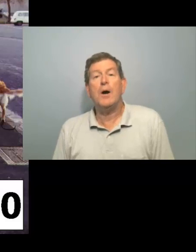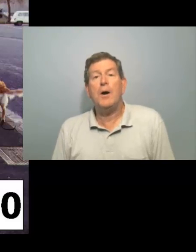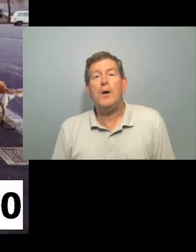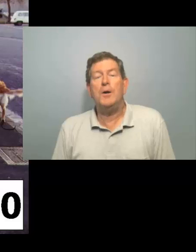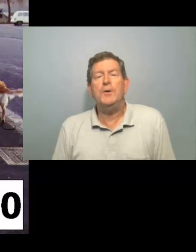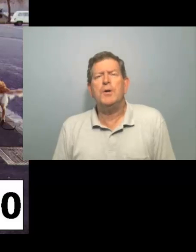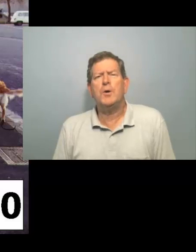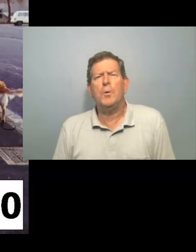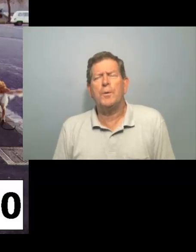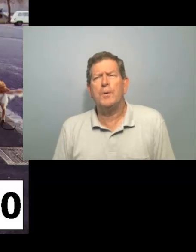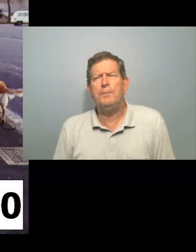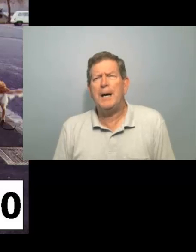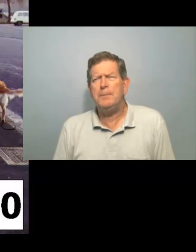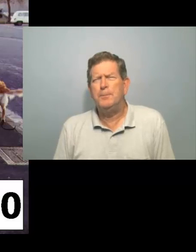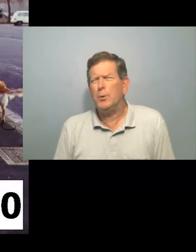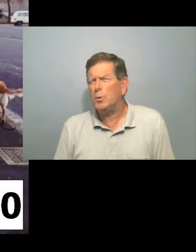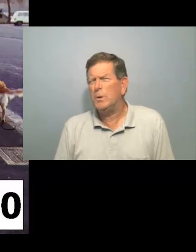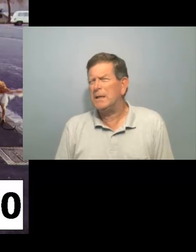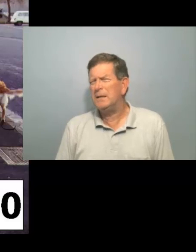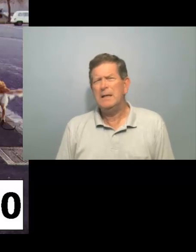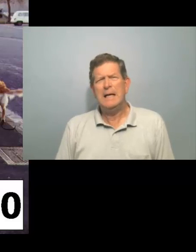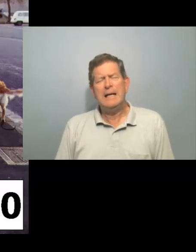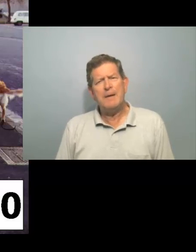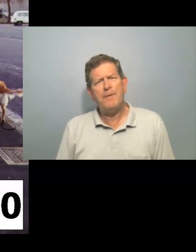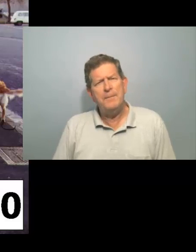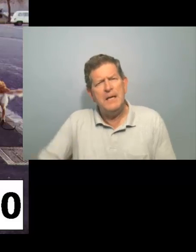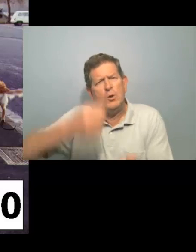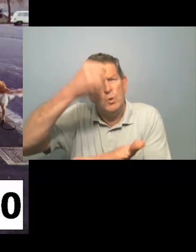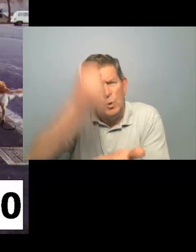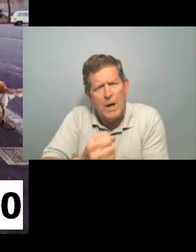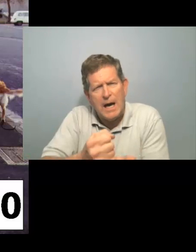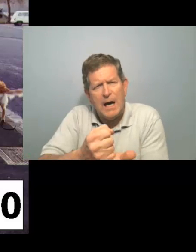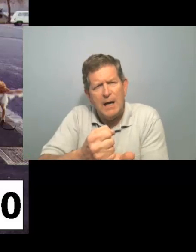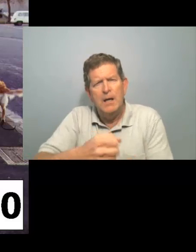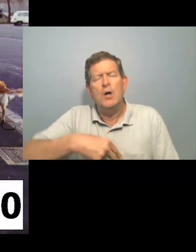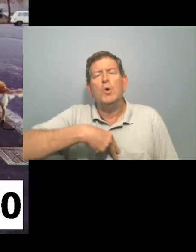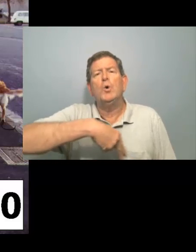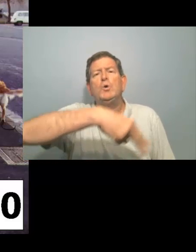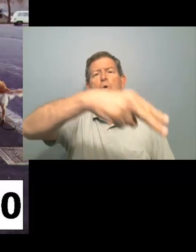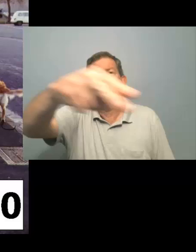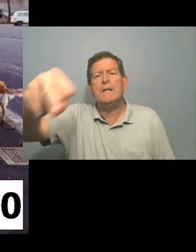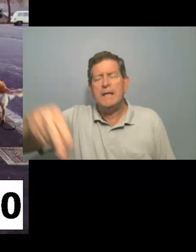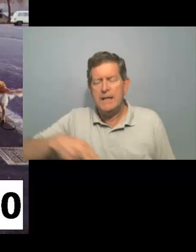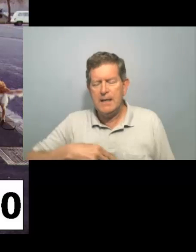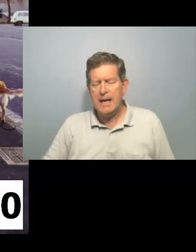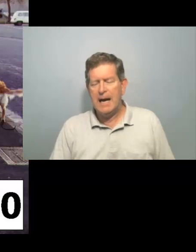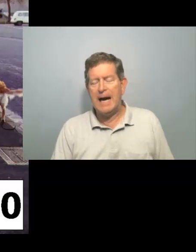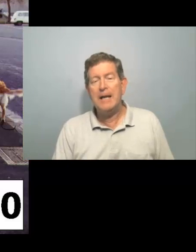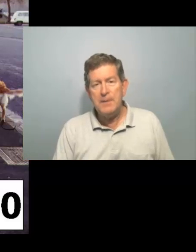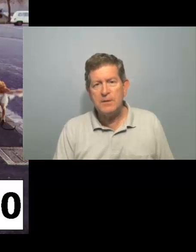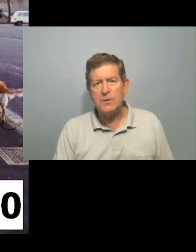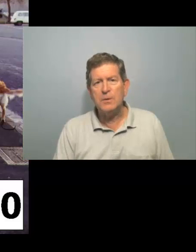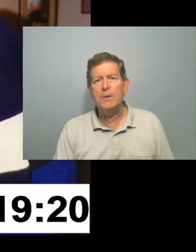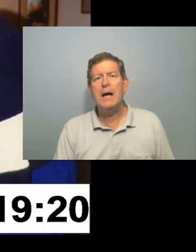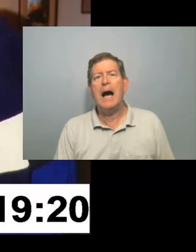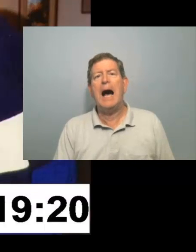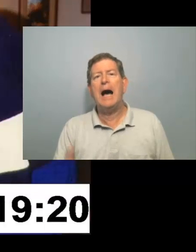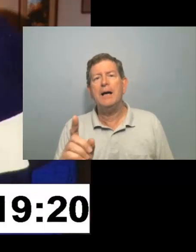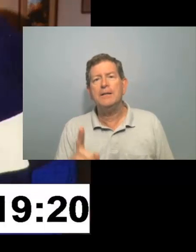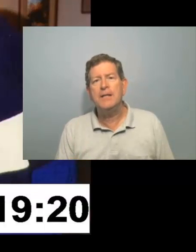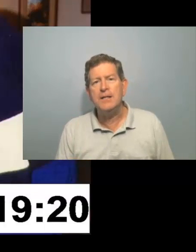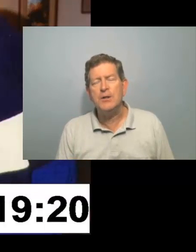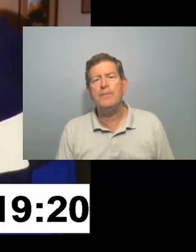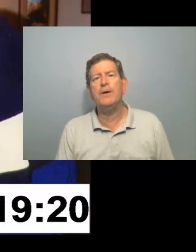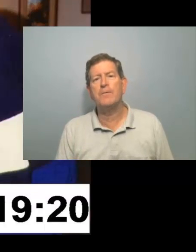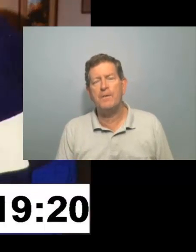Bon, Carole ne comprend pas pourquoi la famille doit retourner à la maison